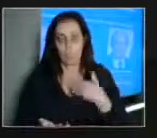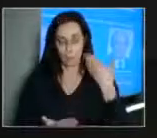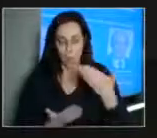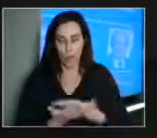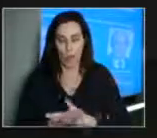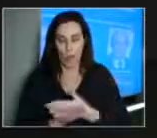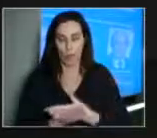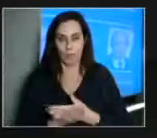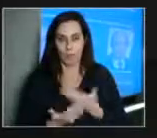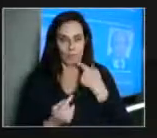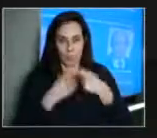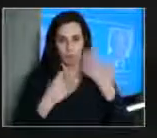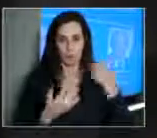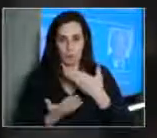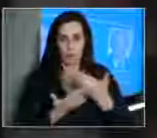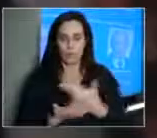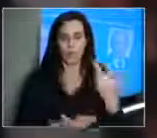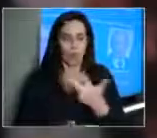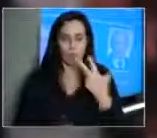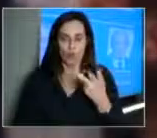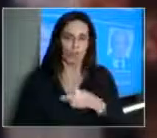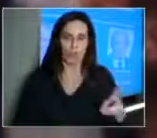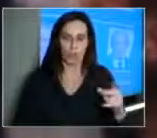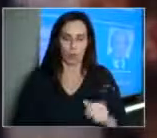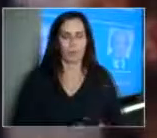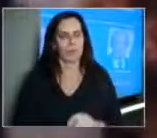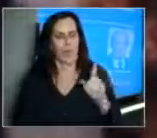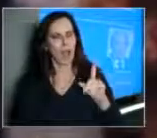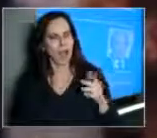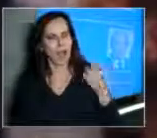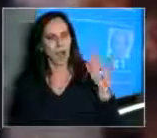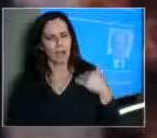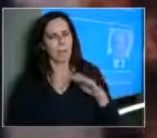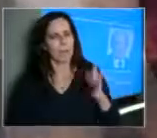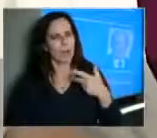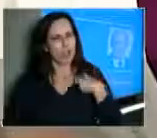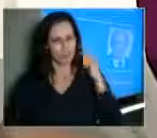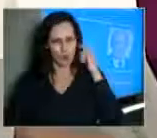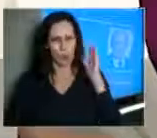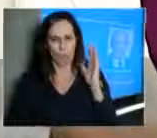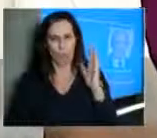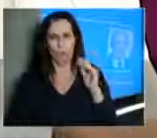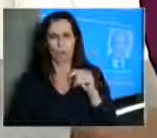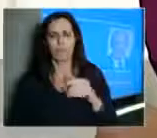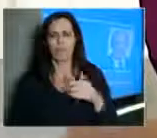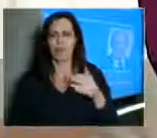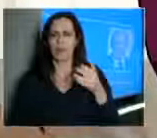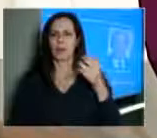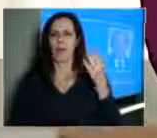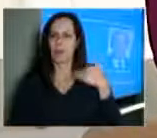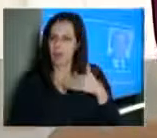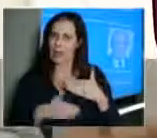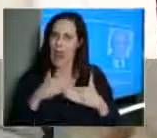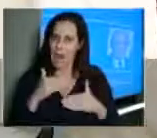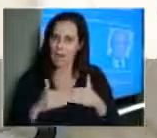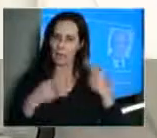לפני לא מעט שנים ששלושתם אינם בין החיים. עכשיו, היה, נכון? ממה שאנחנו שומעים, בעצם היה איזשהו